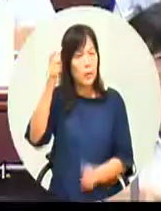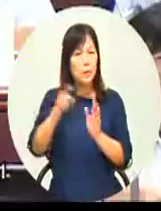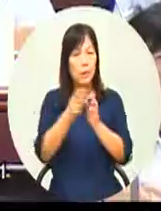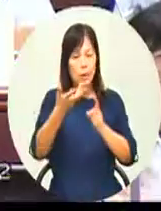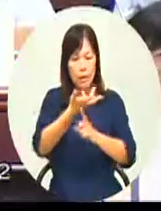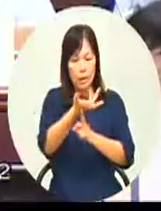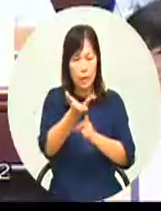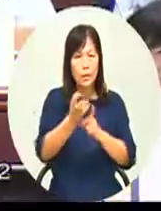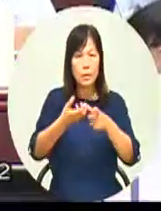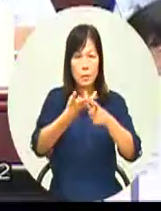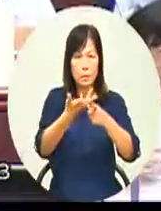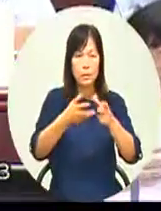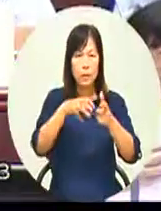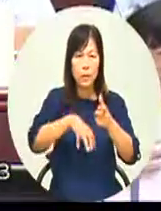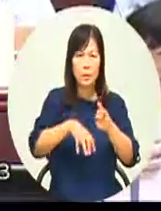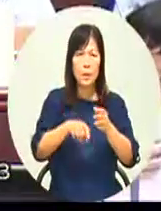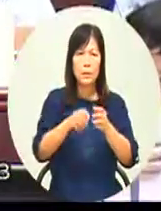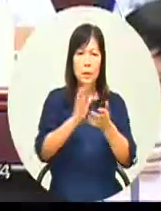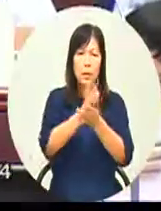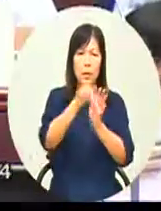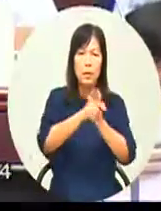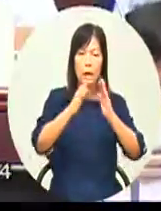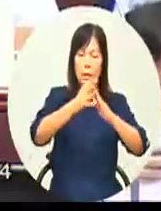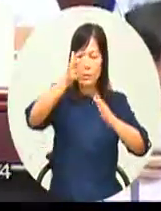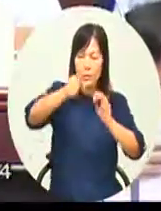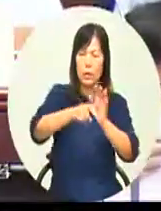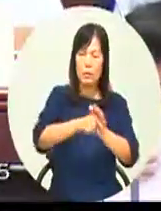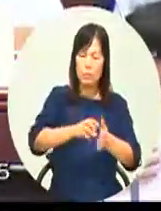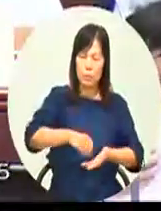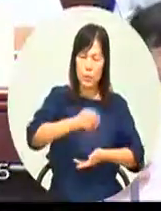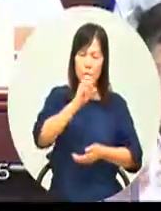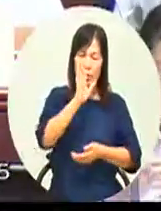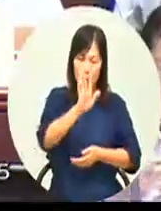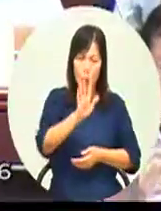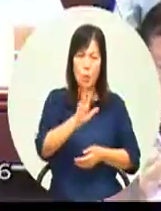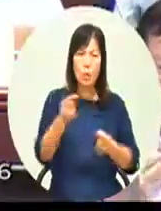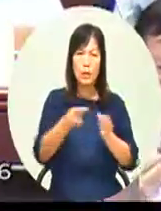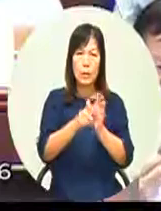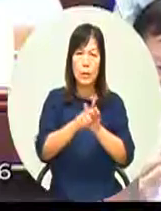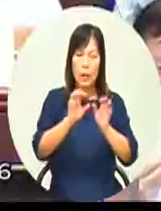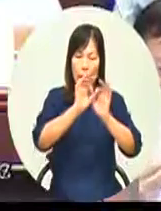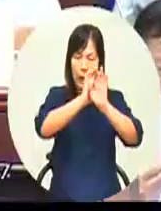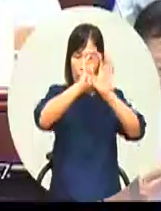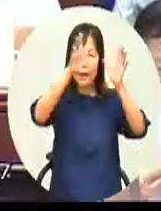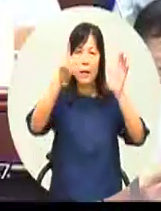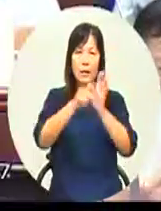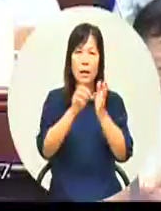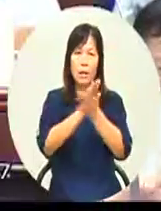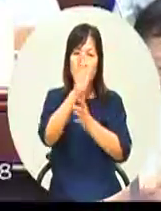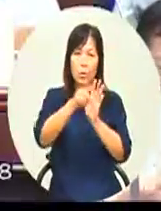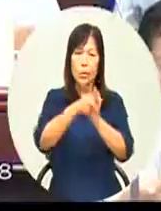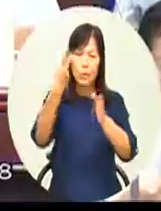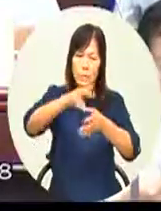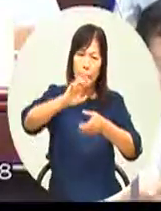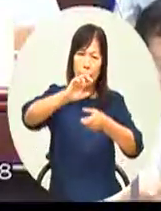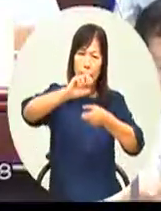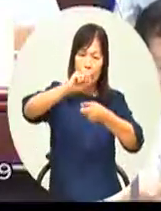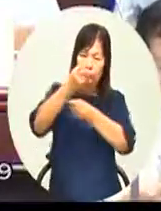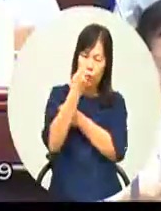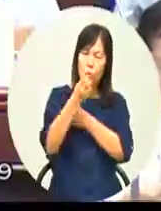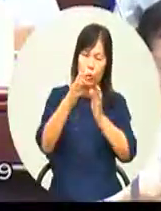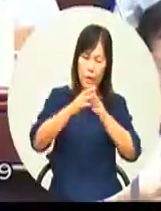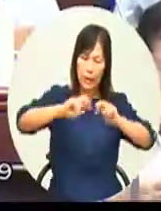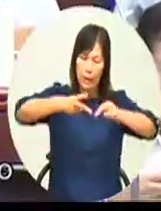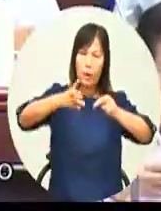潭的部分，未来那天市长也有特别提到，在整个点亮的部分，是不是能够再多做一点努力，包